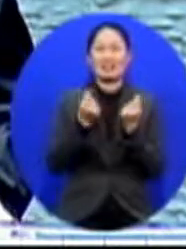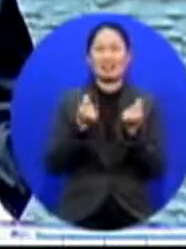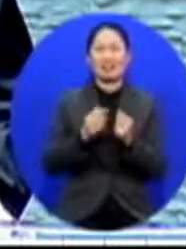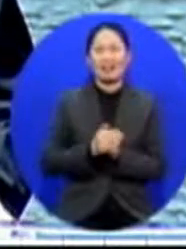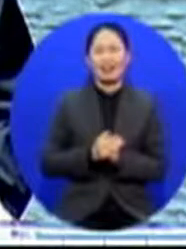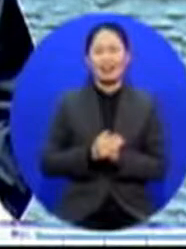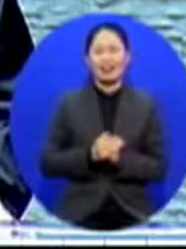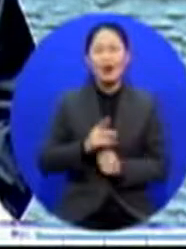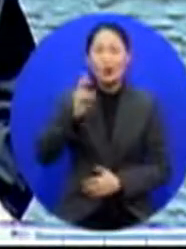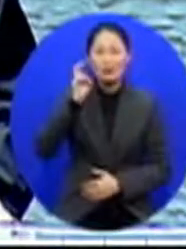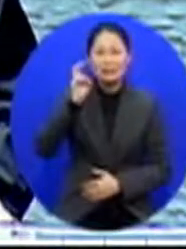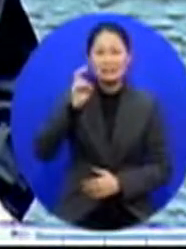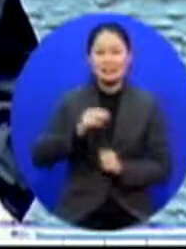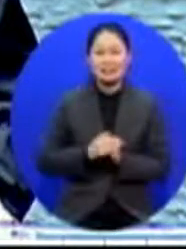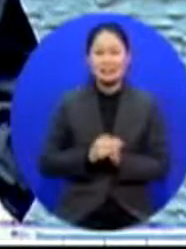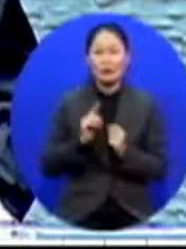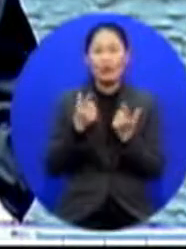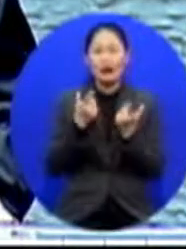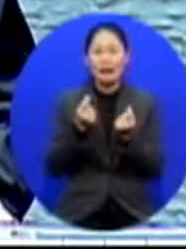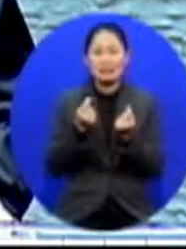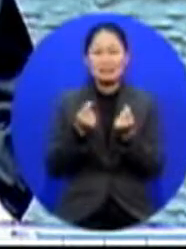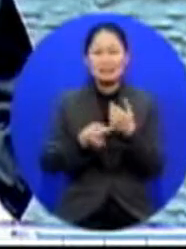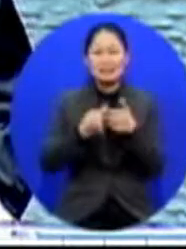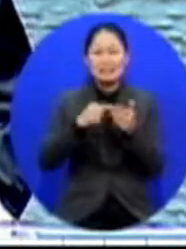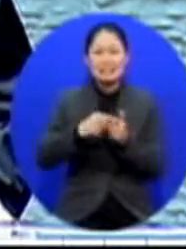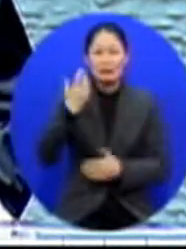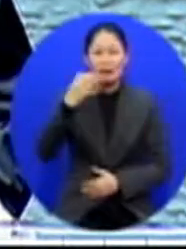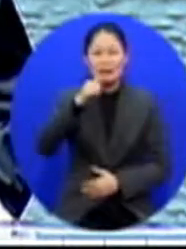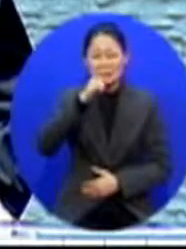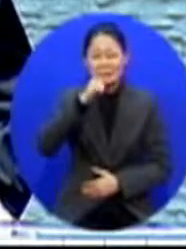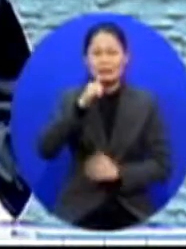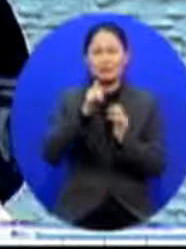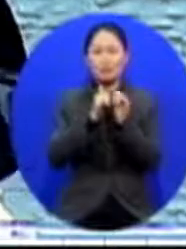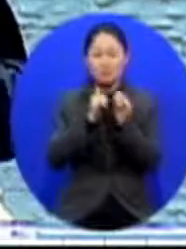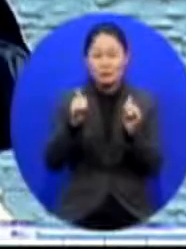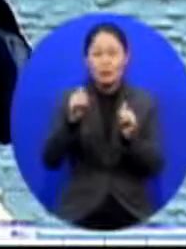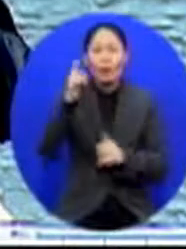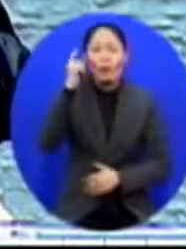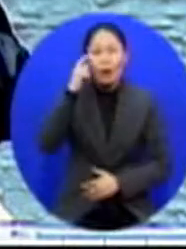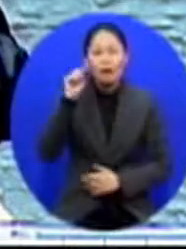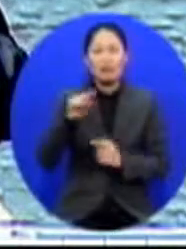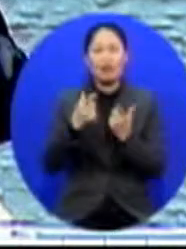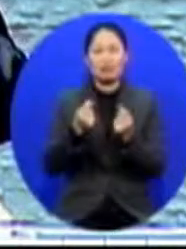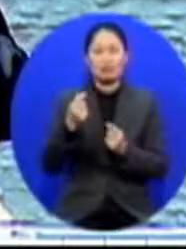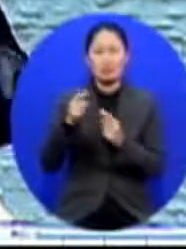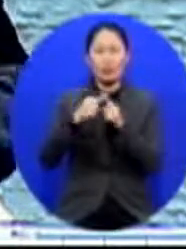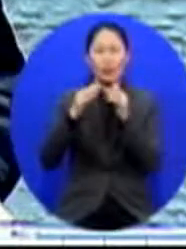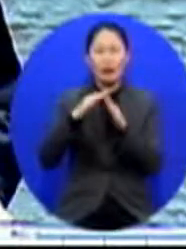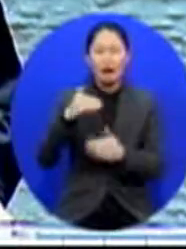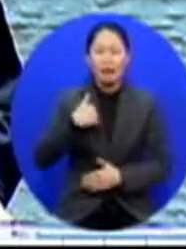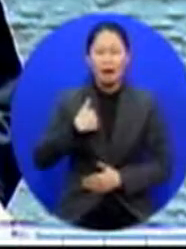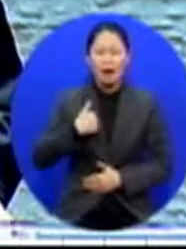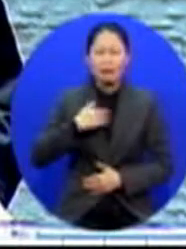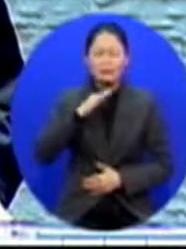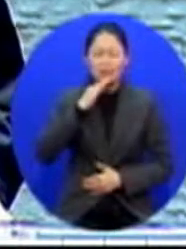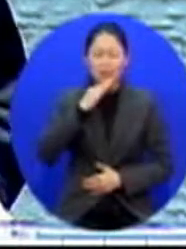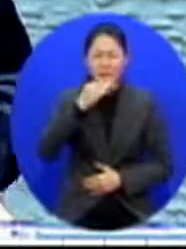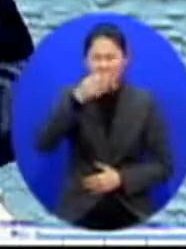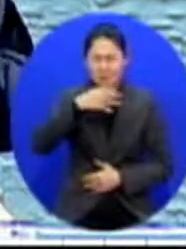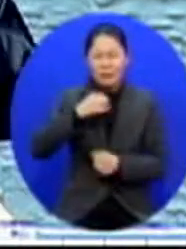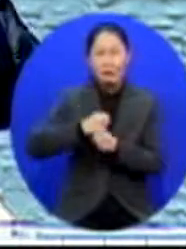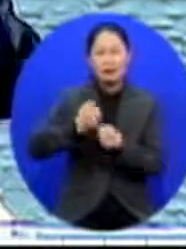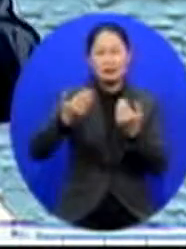혹시 그러신 심경이 있으신분들 왜 그렇게 교회가 나를 못살게 분야